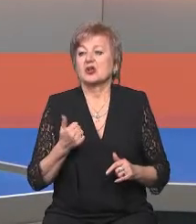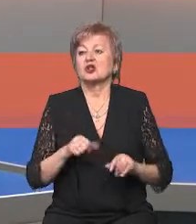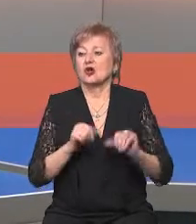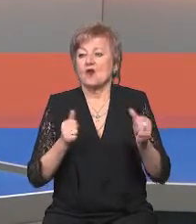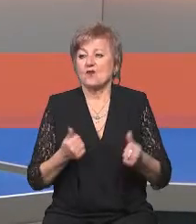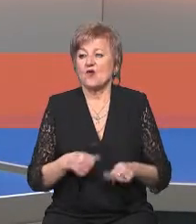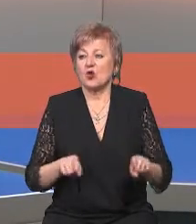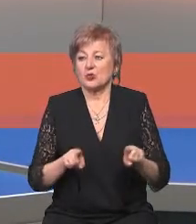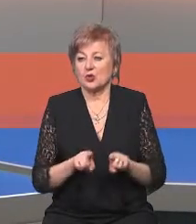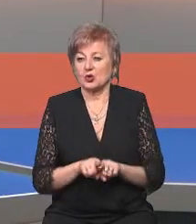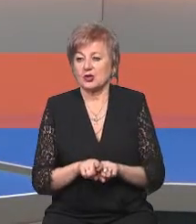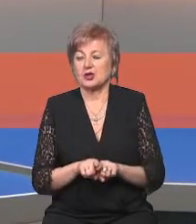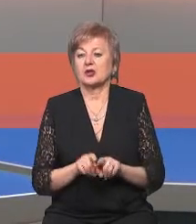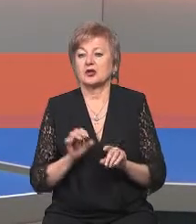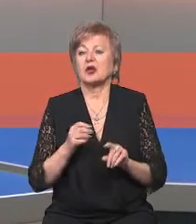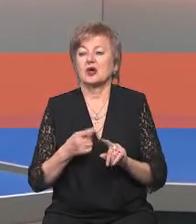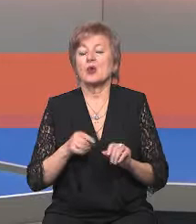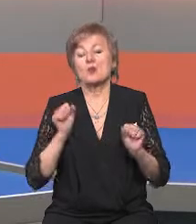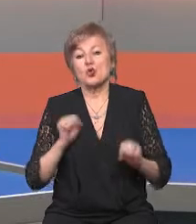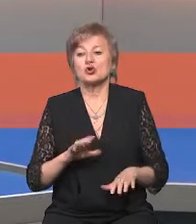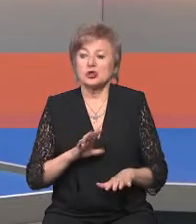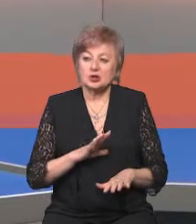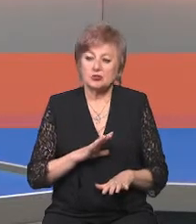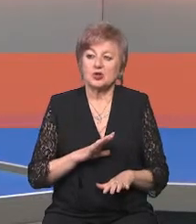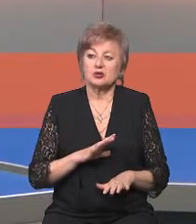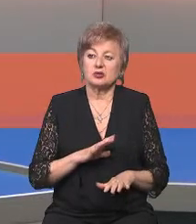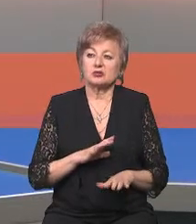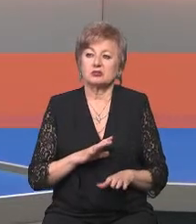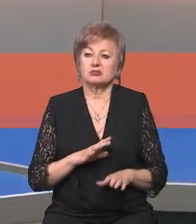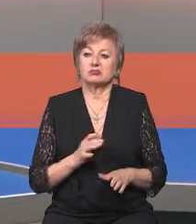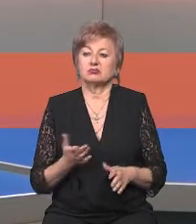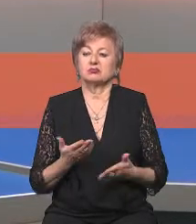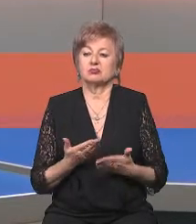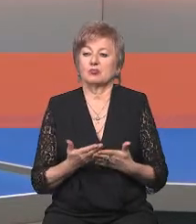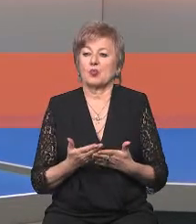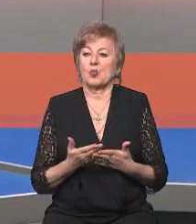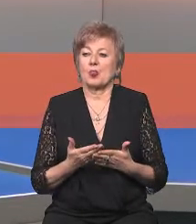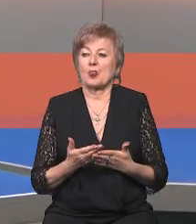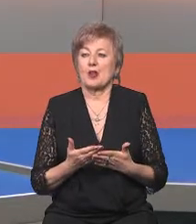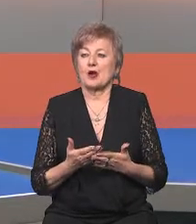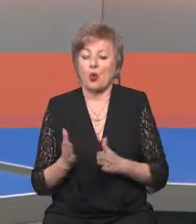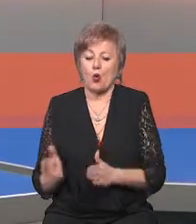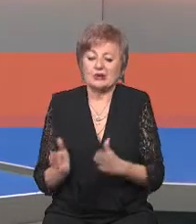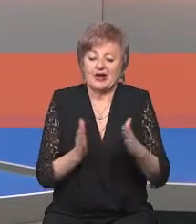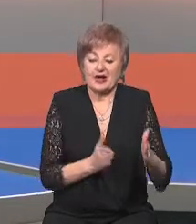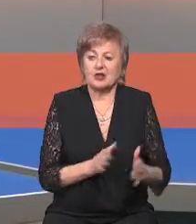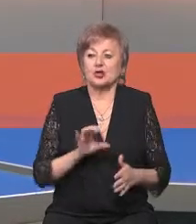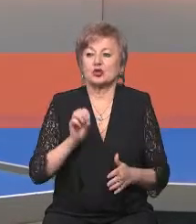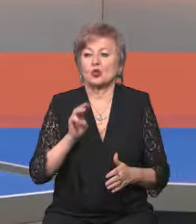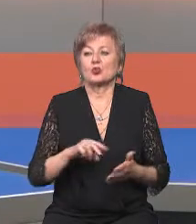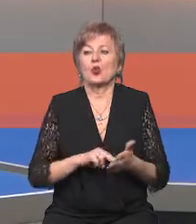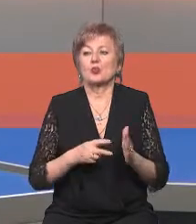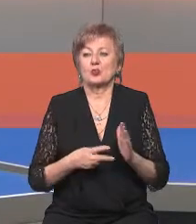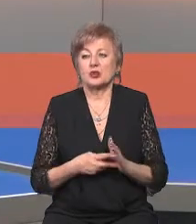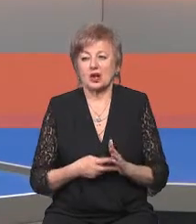йде зазначеним шляхом. Так, певні, можливі, певні тактичні, знаєте, відхилення від в тому плані, що ми